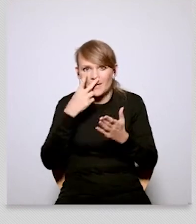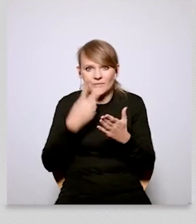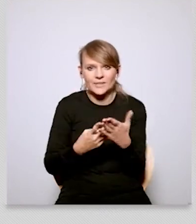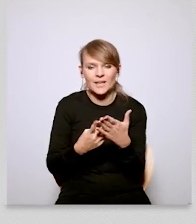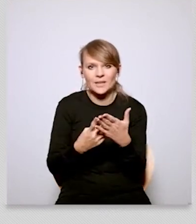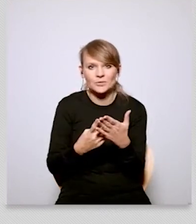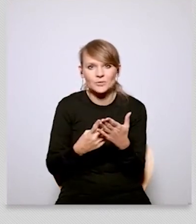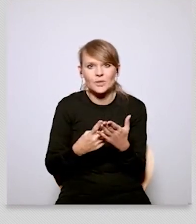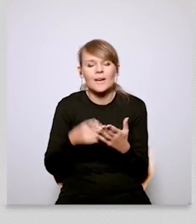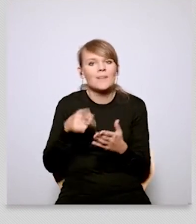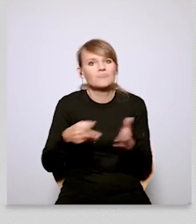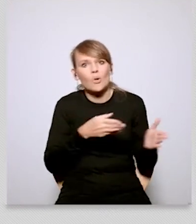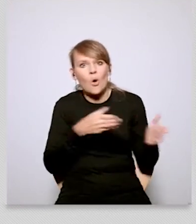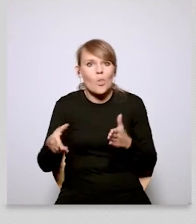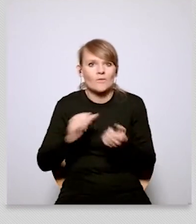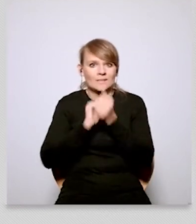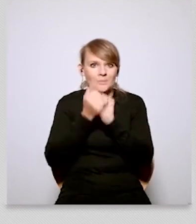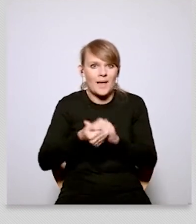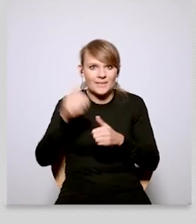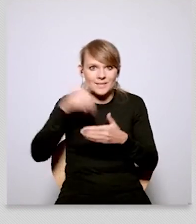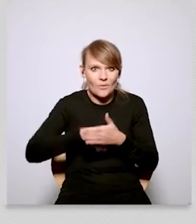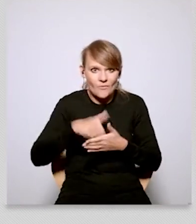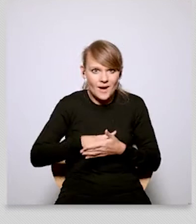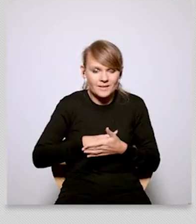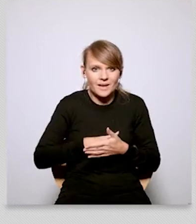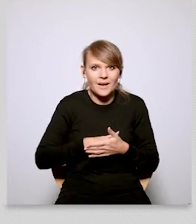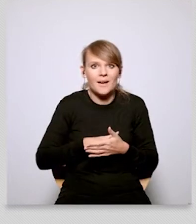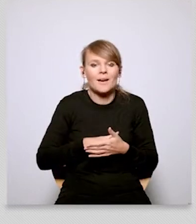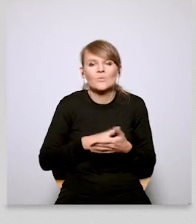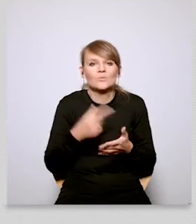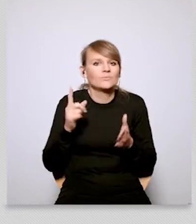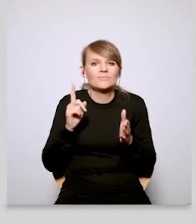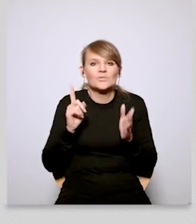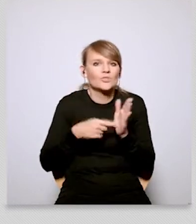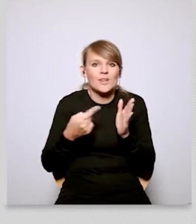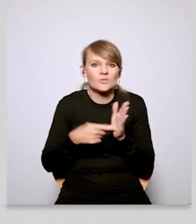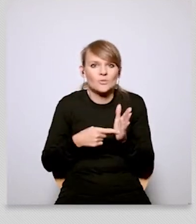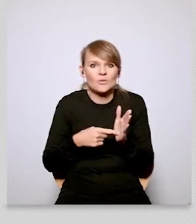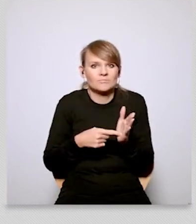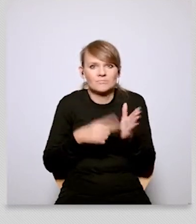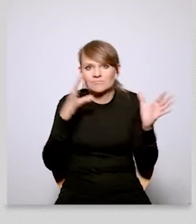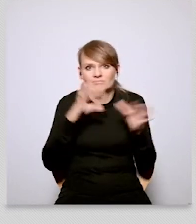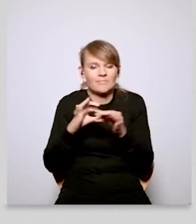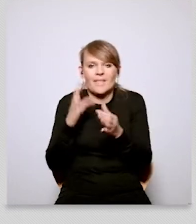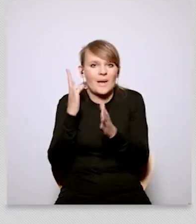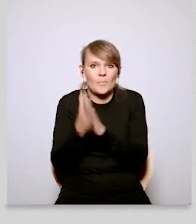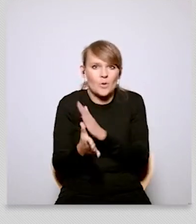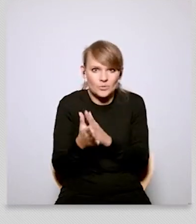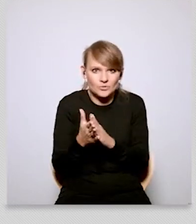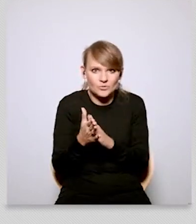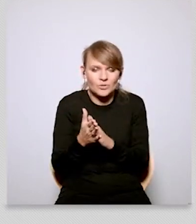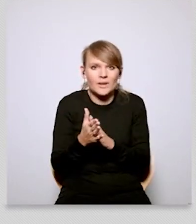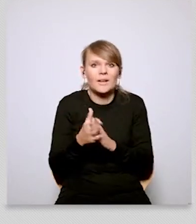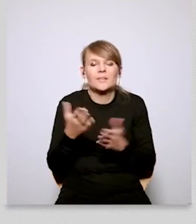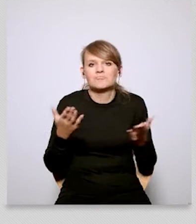że taka gotowość do zmiany zachowania sprowadza się często do takich najprostszych form, czyli na przykład do tego, żeby mniej